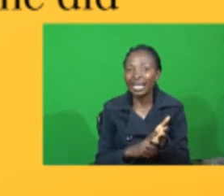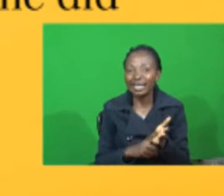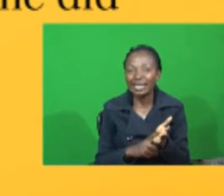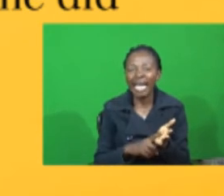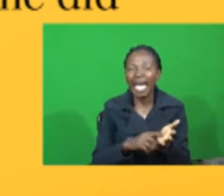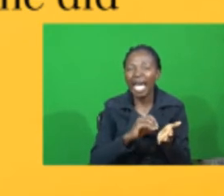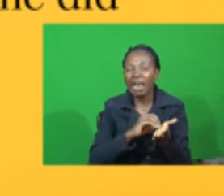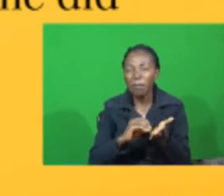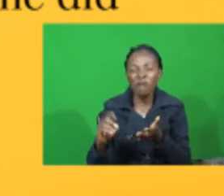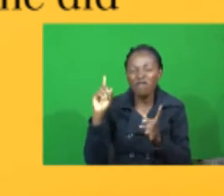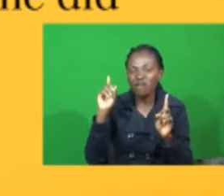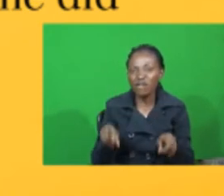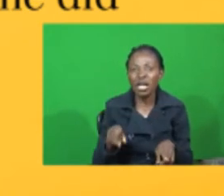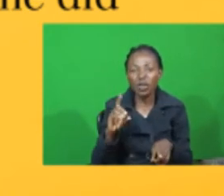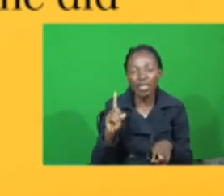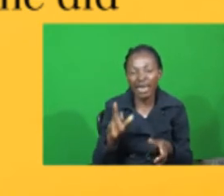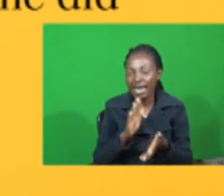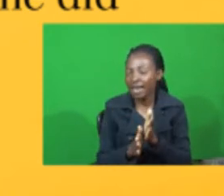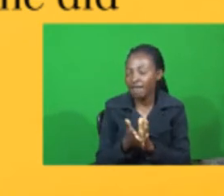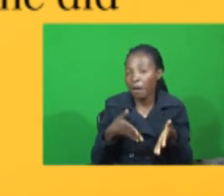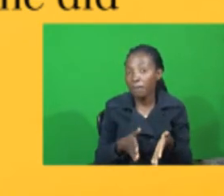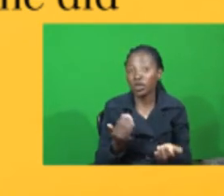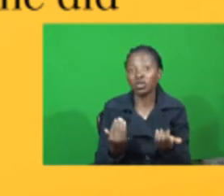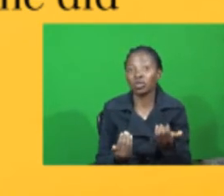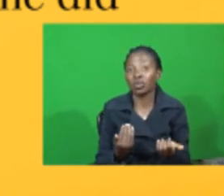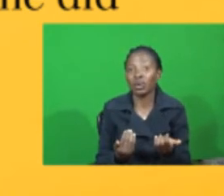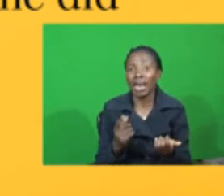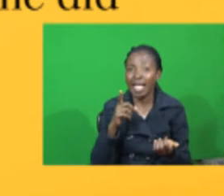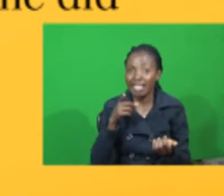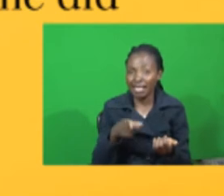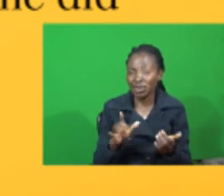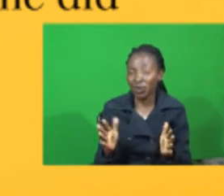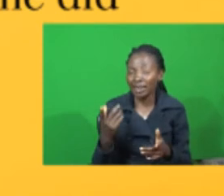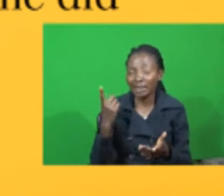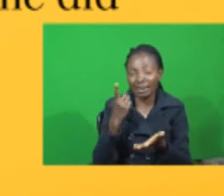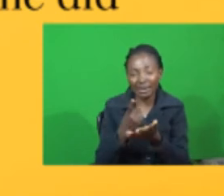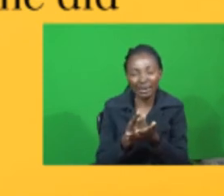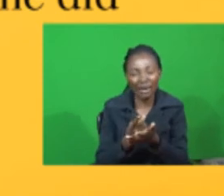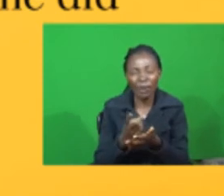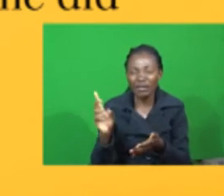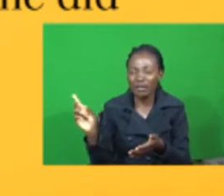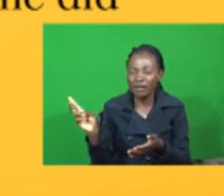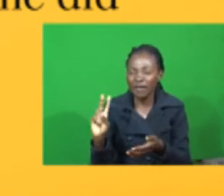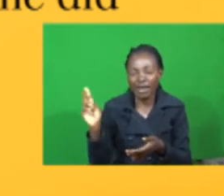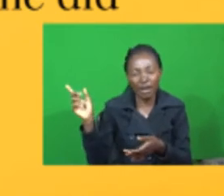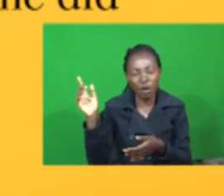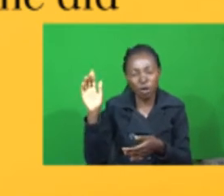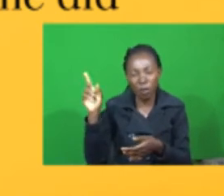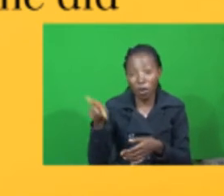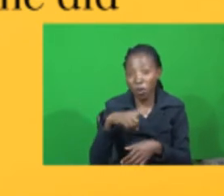pasi kuti arege kupa mukoma wake vana. Chinhu ichi chakaita chakanga chakaipa pamberi